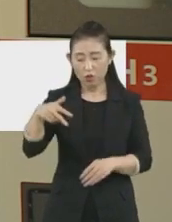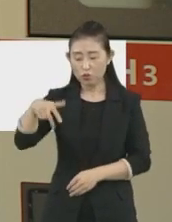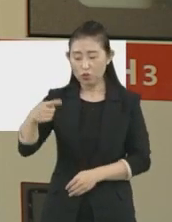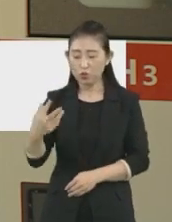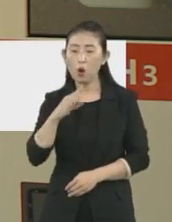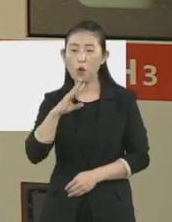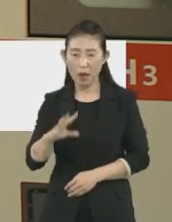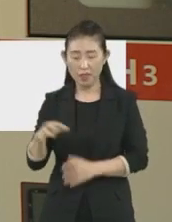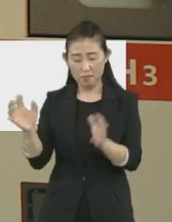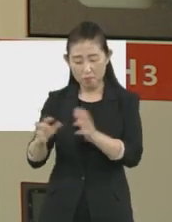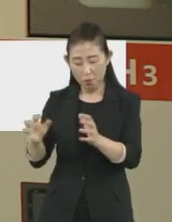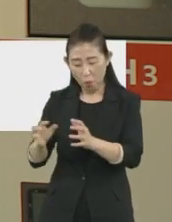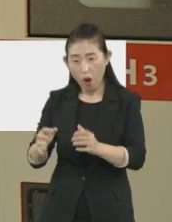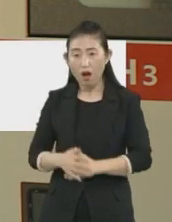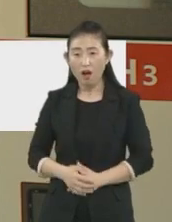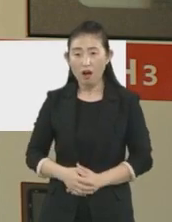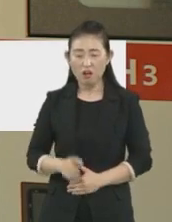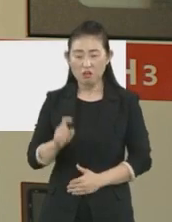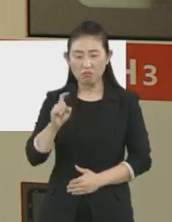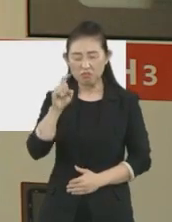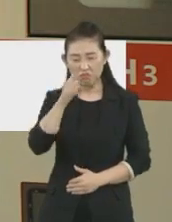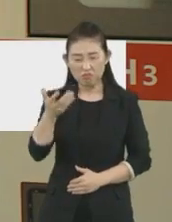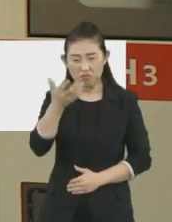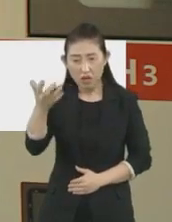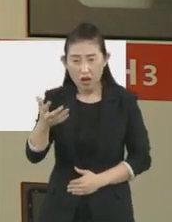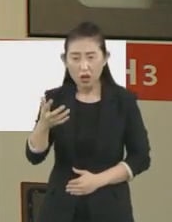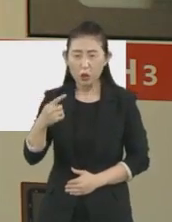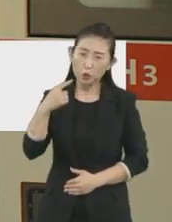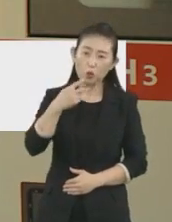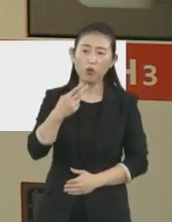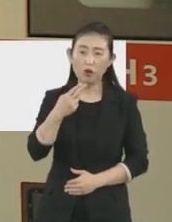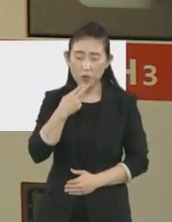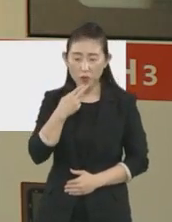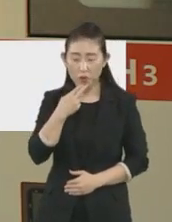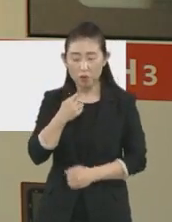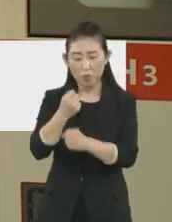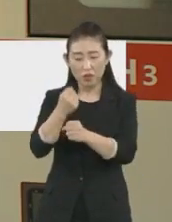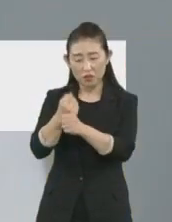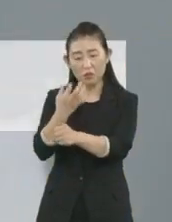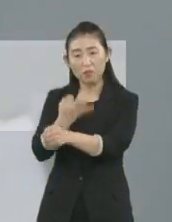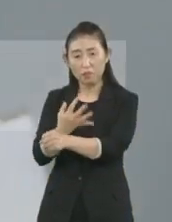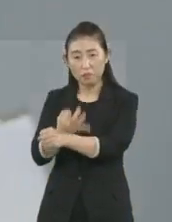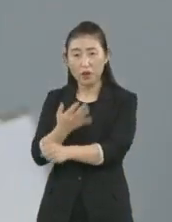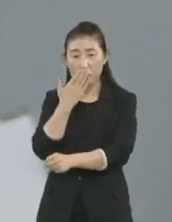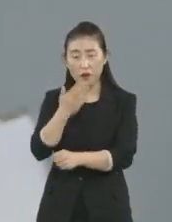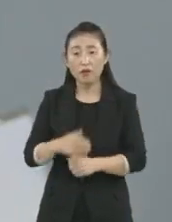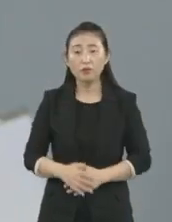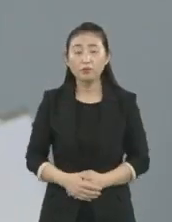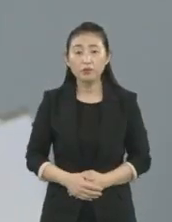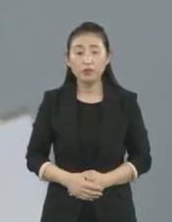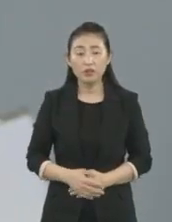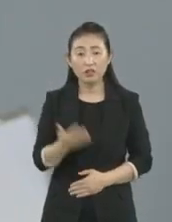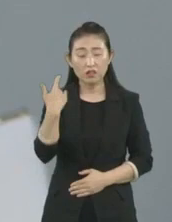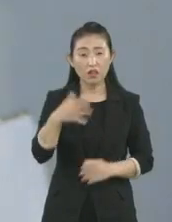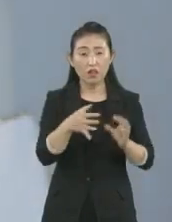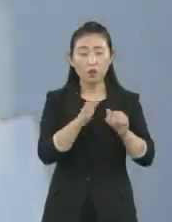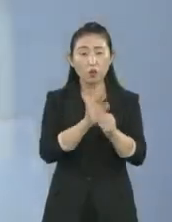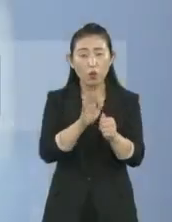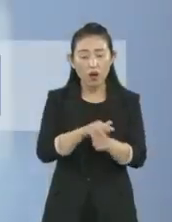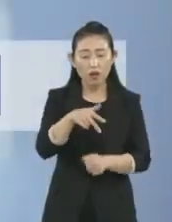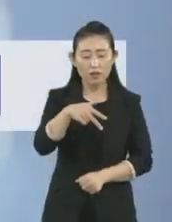생성되는 물질이 유해한 물질이 없고 그러다 보니 공정이 단순화될 수밖에 없고요. 기존의 세라믹 촉매